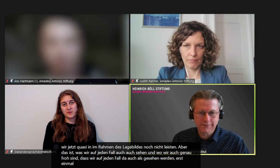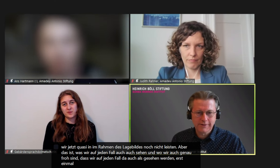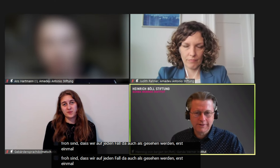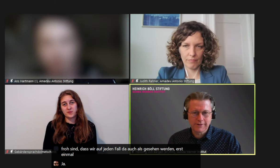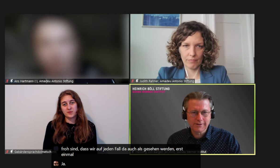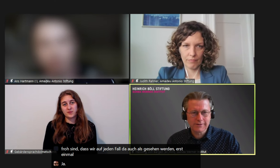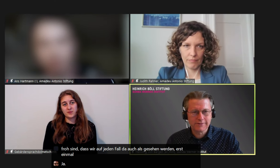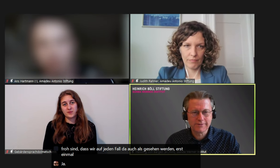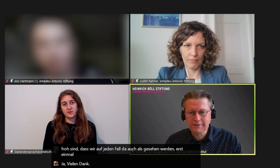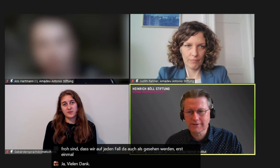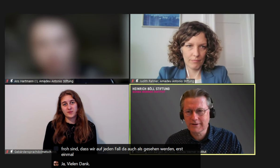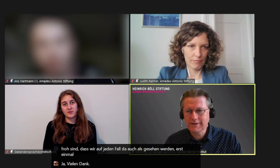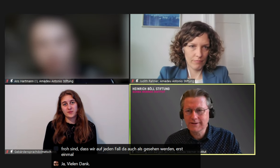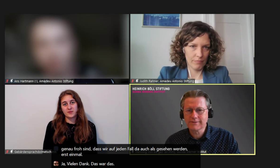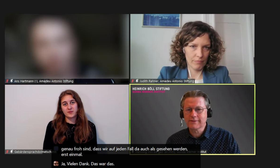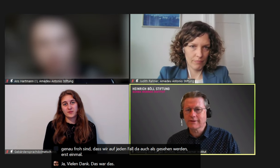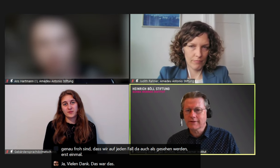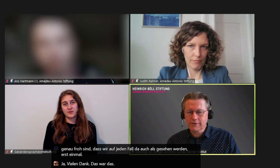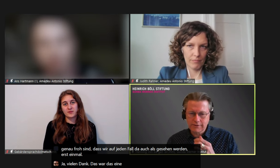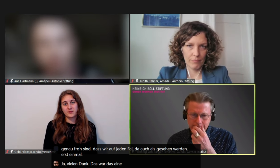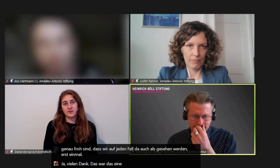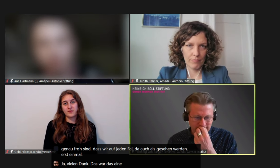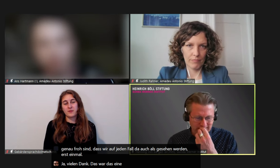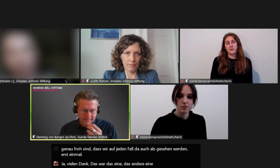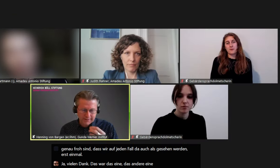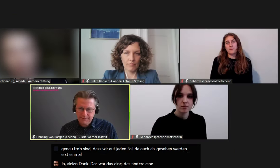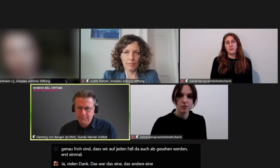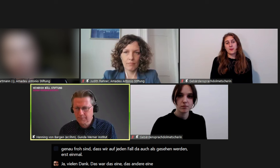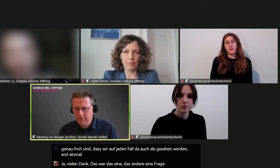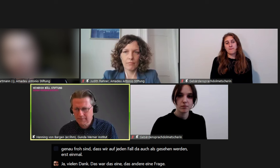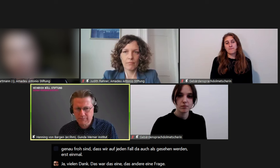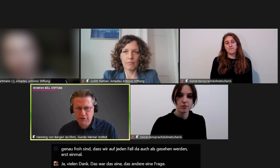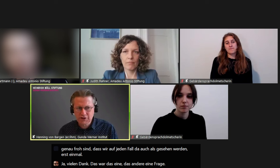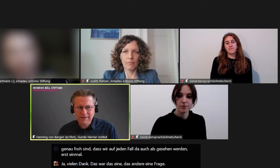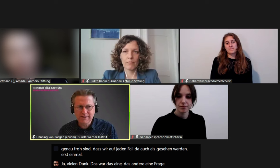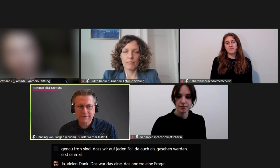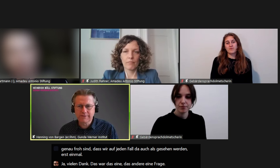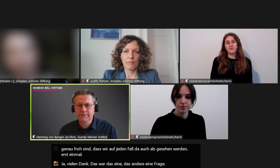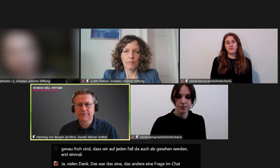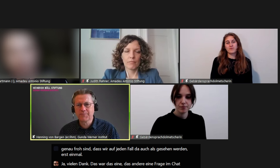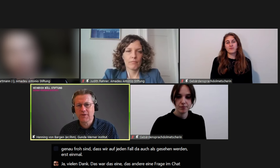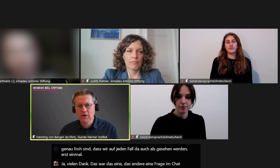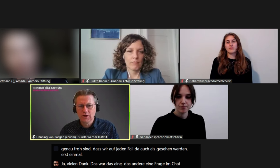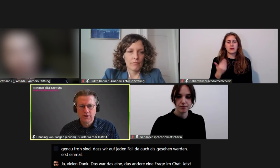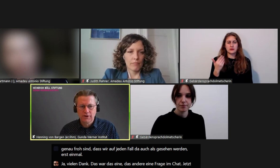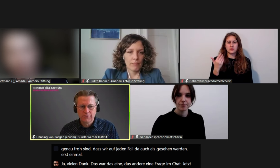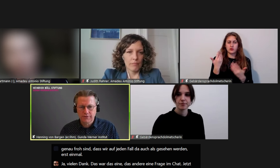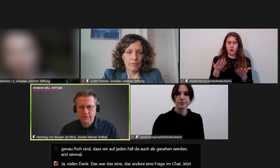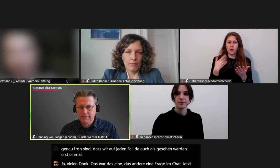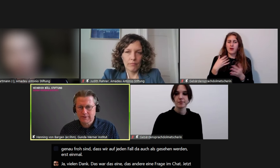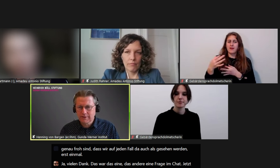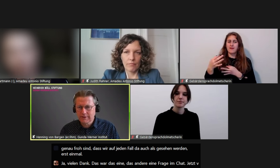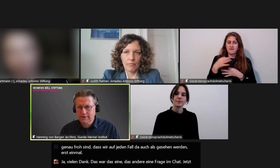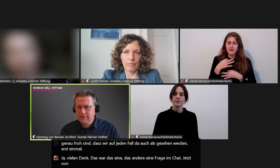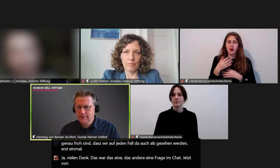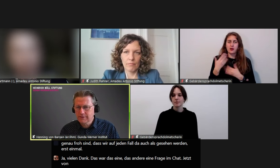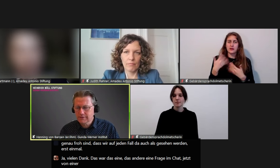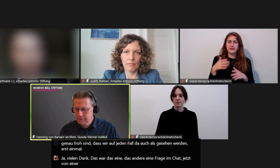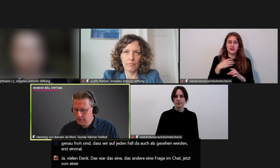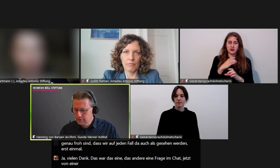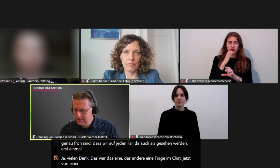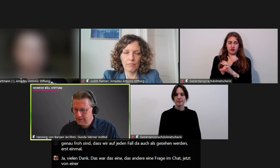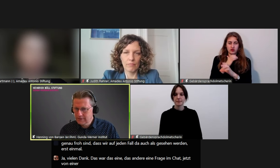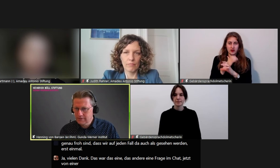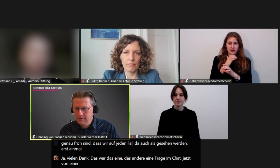Ja, vielen Dank. Das war das eine. Das andere eine Frage, die war im Chat jetzt von einer